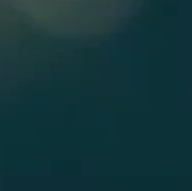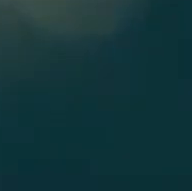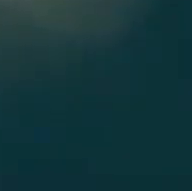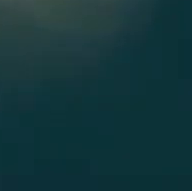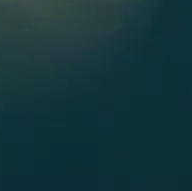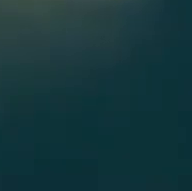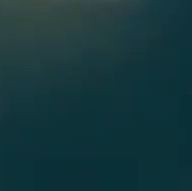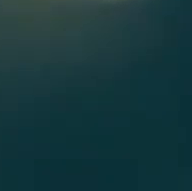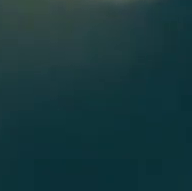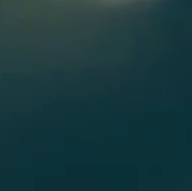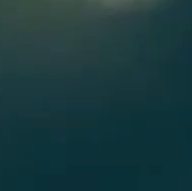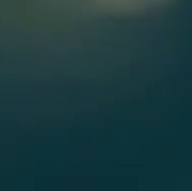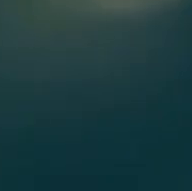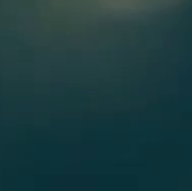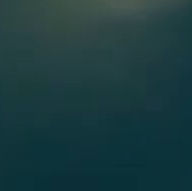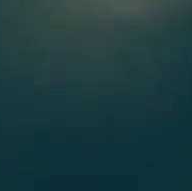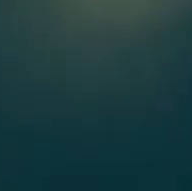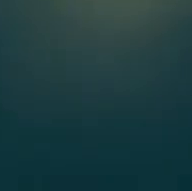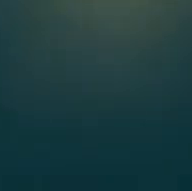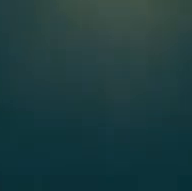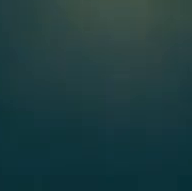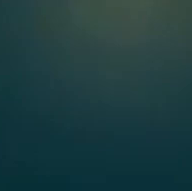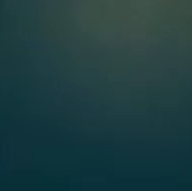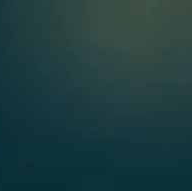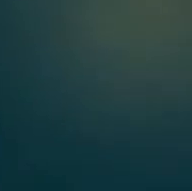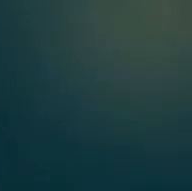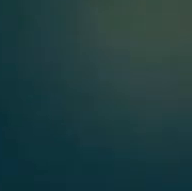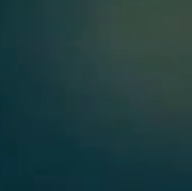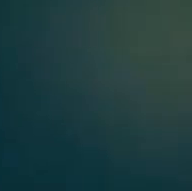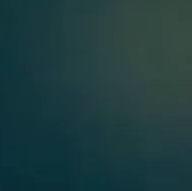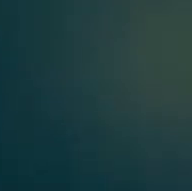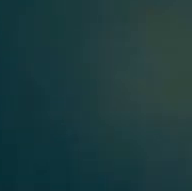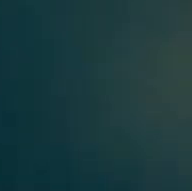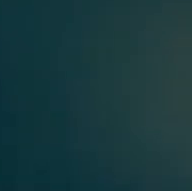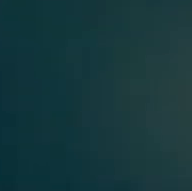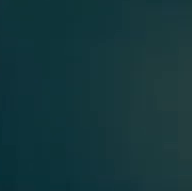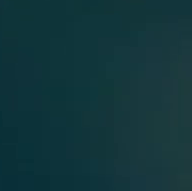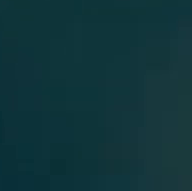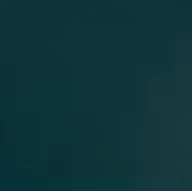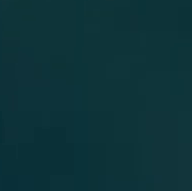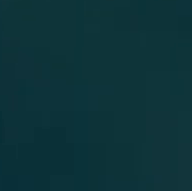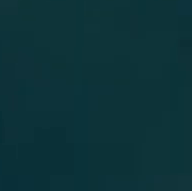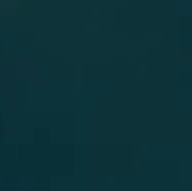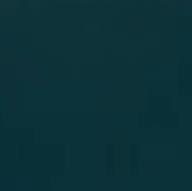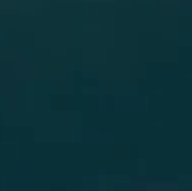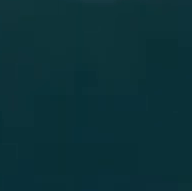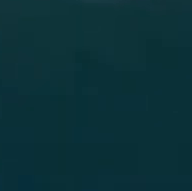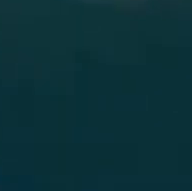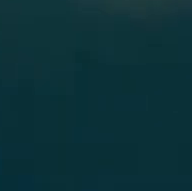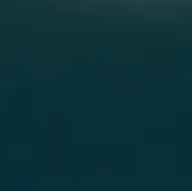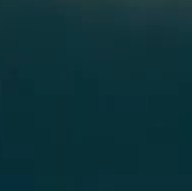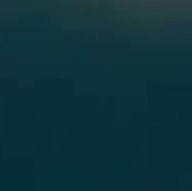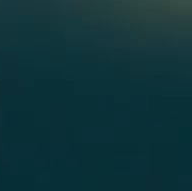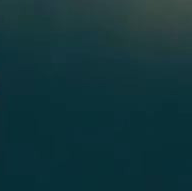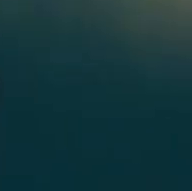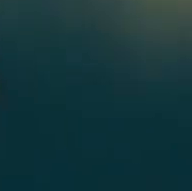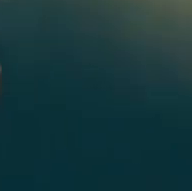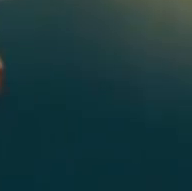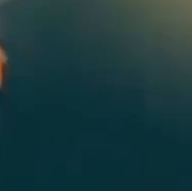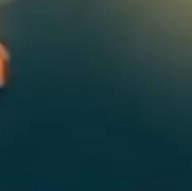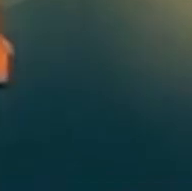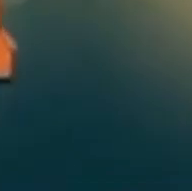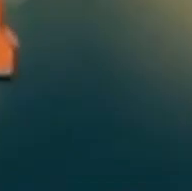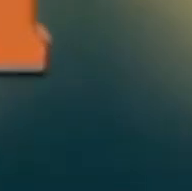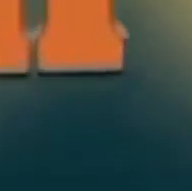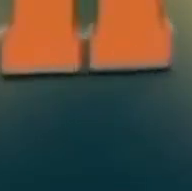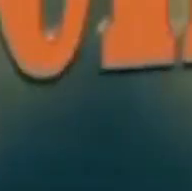and now live from the Christian Bible Baptist Church studio your favorite noontime show